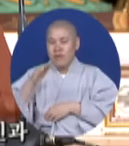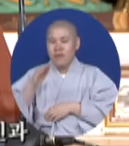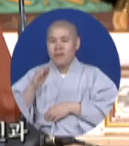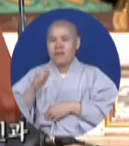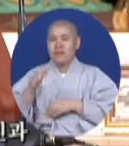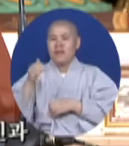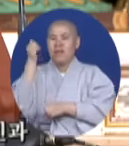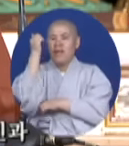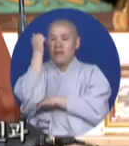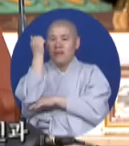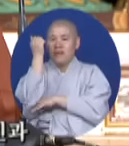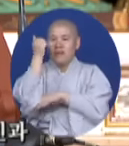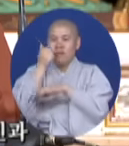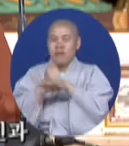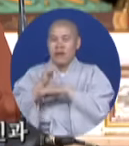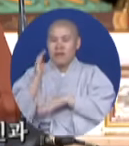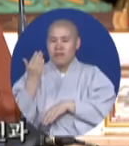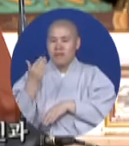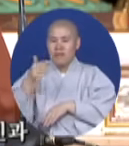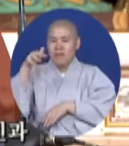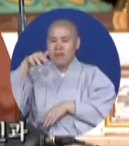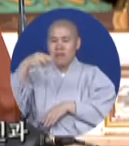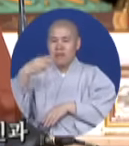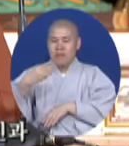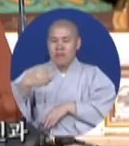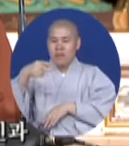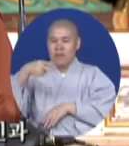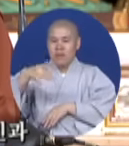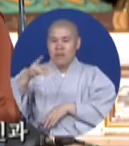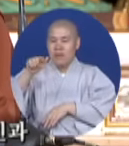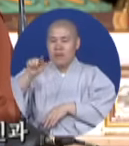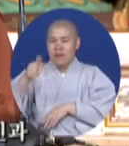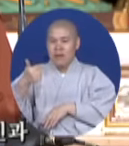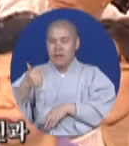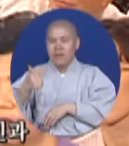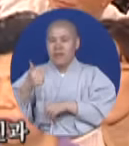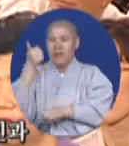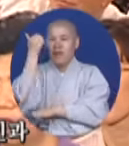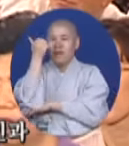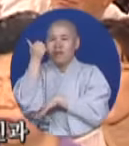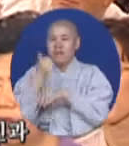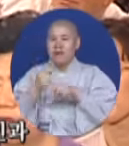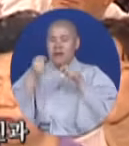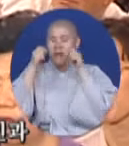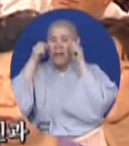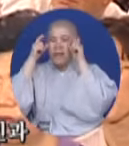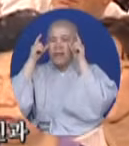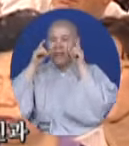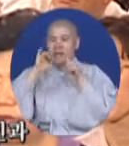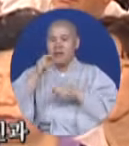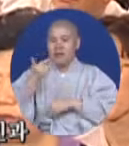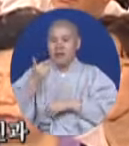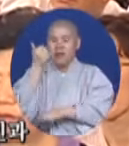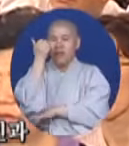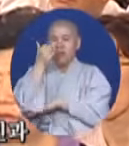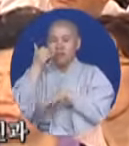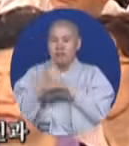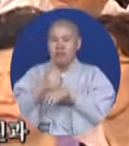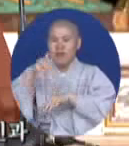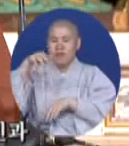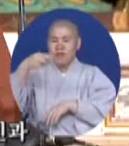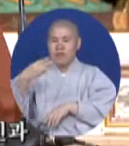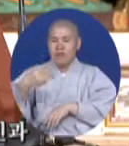그래가지고 출세간인과는 해탈인과고 출출세간인과는